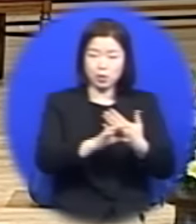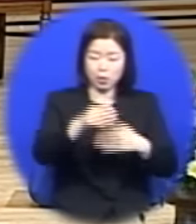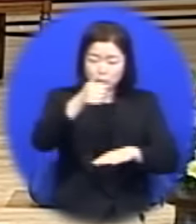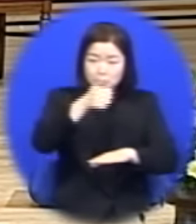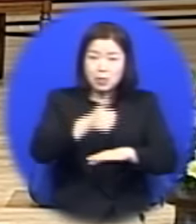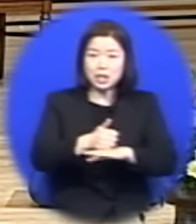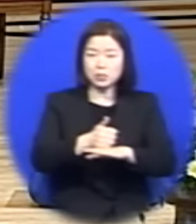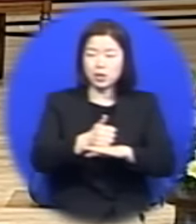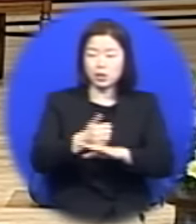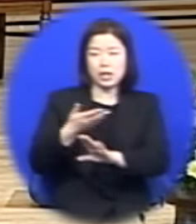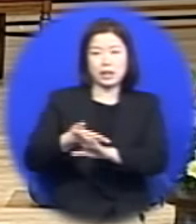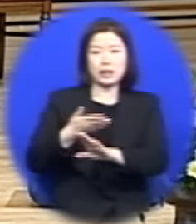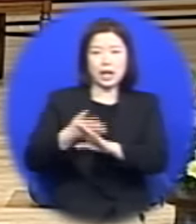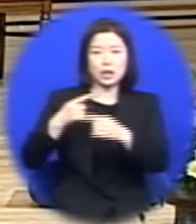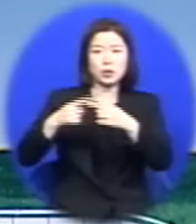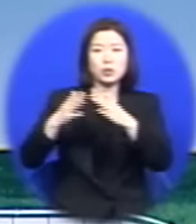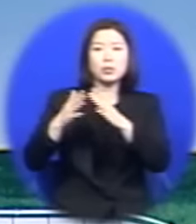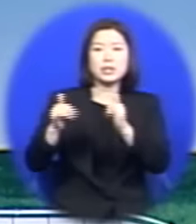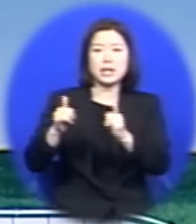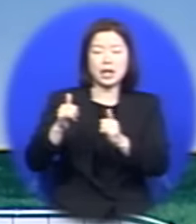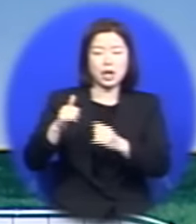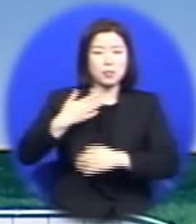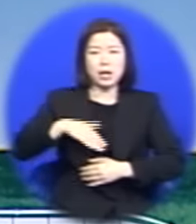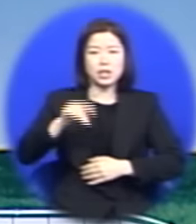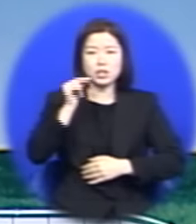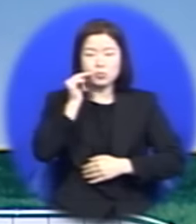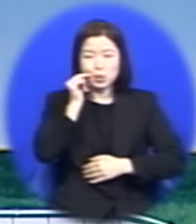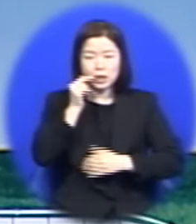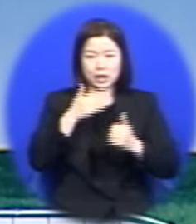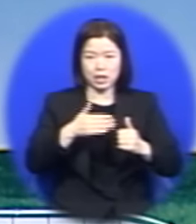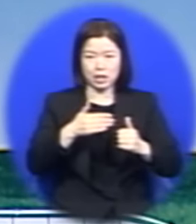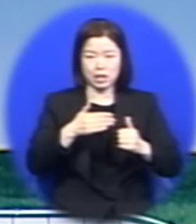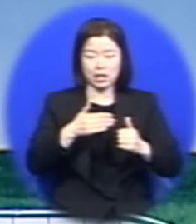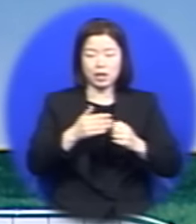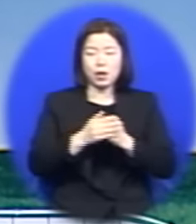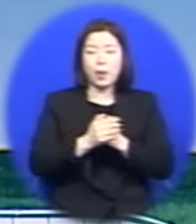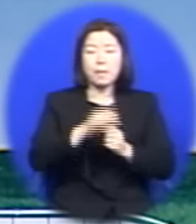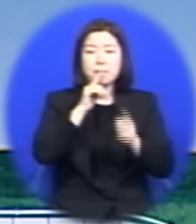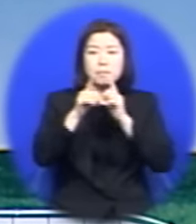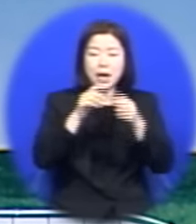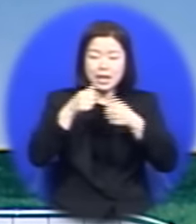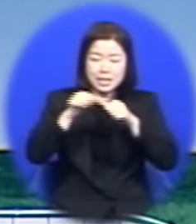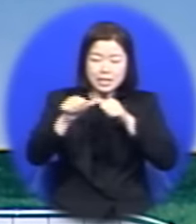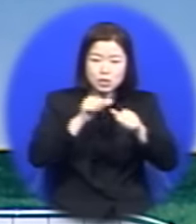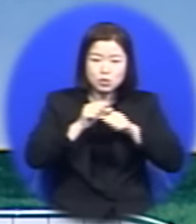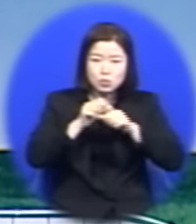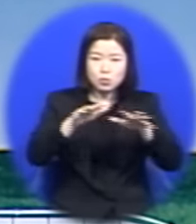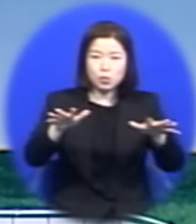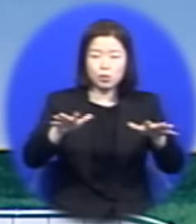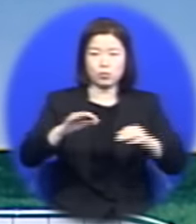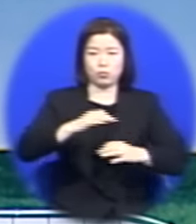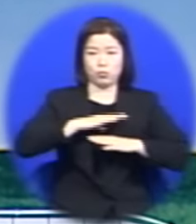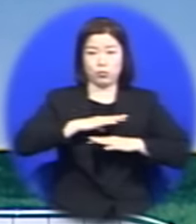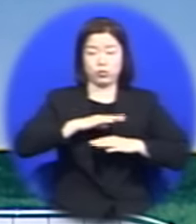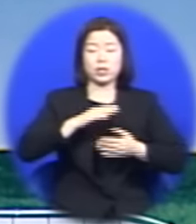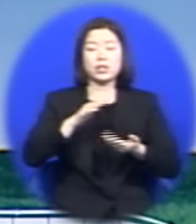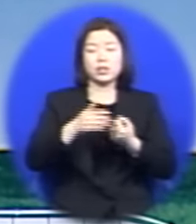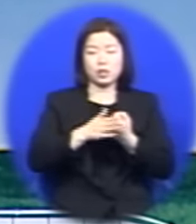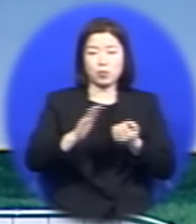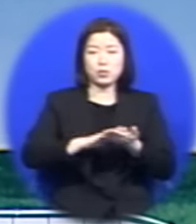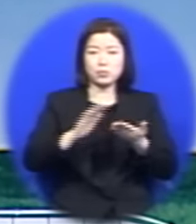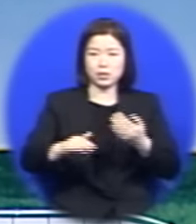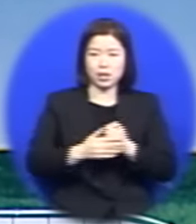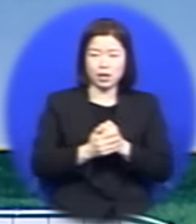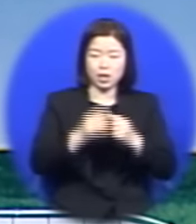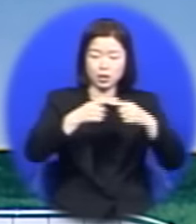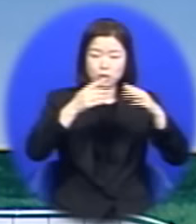해주세요. 그런 말을 합니다. 말소문이 무섭기 때문입니다. 교회 안에서 도는 나에 대한 말소문은